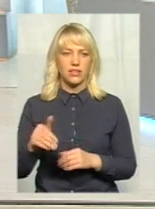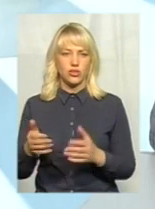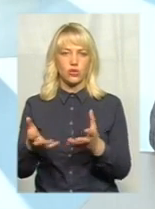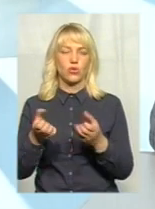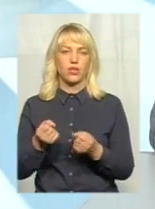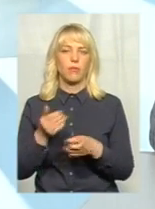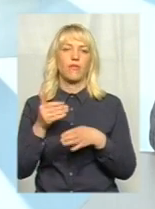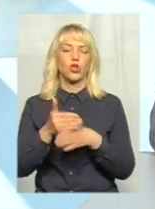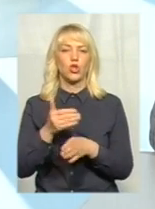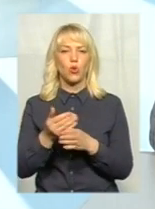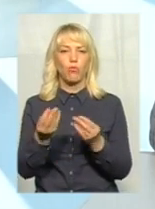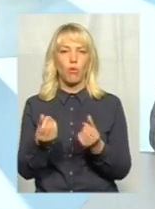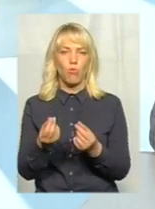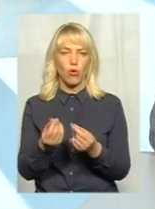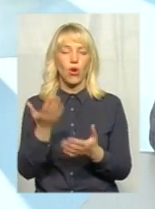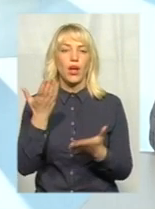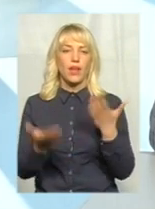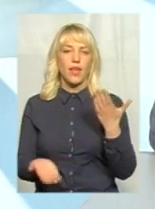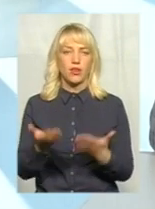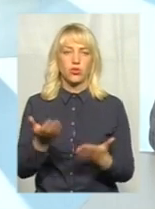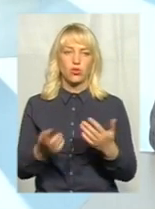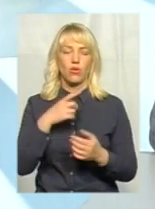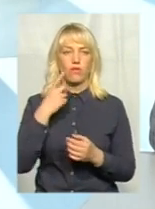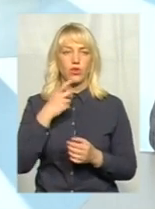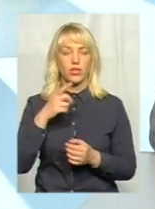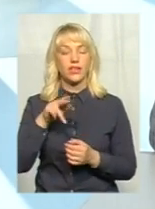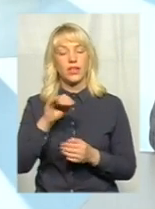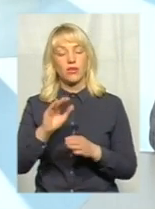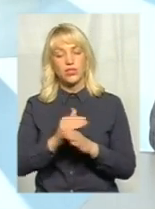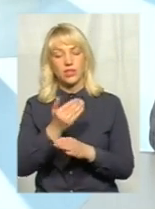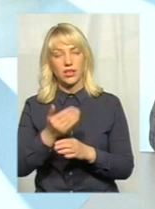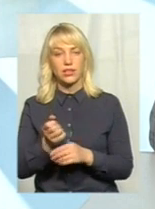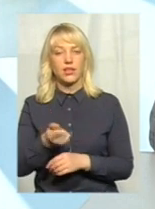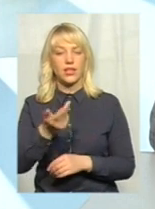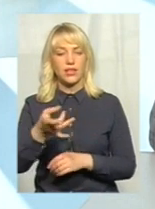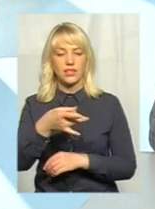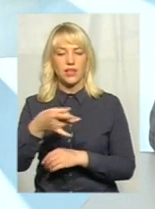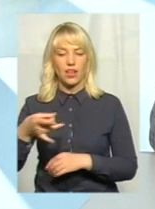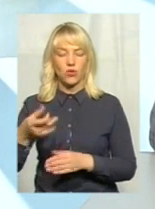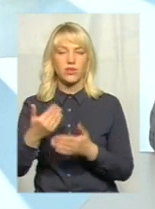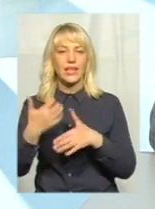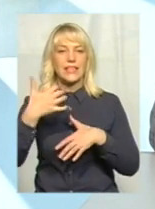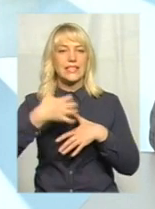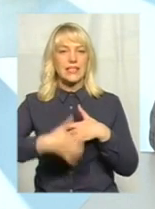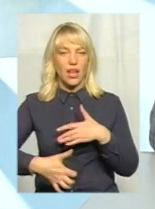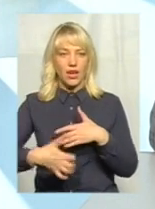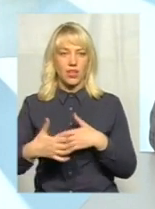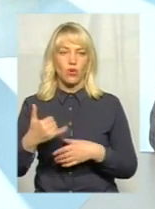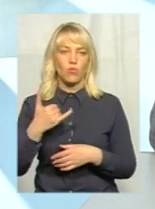лише. Тому, якщо взяти, розділити на кількість районів, у нас, по суті, в середньому десь там